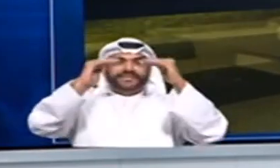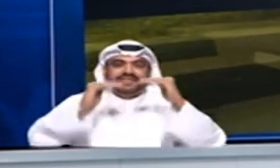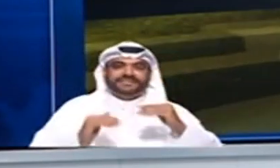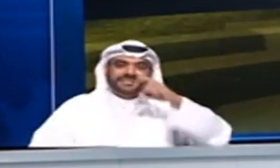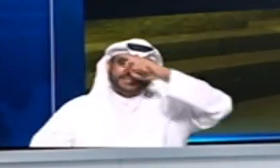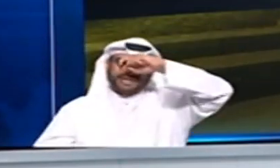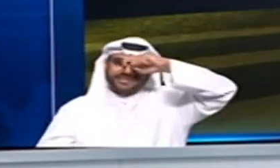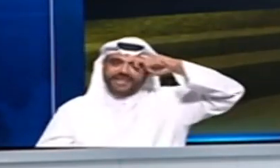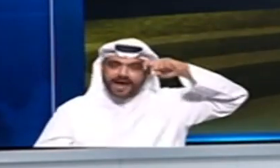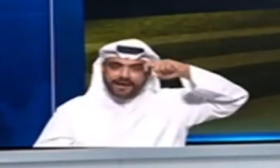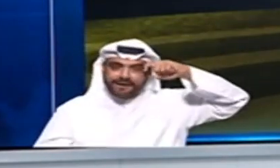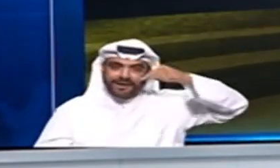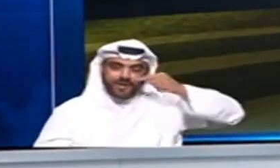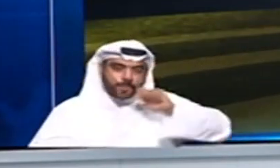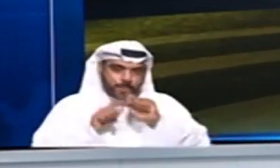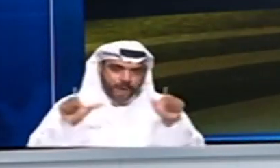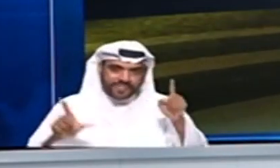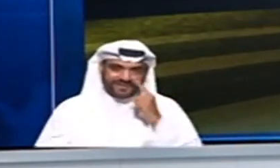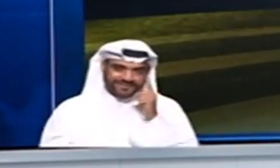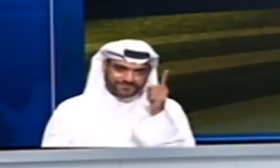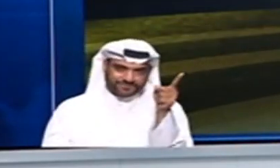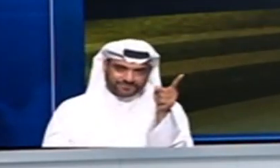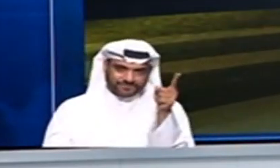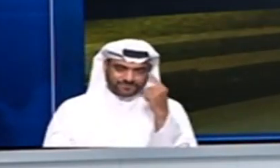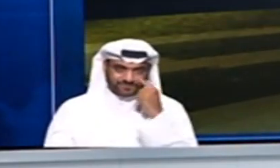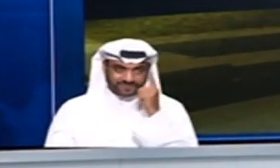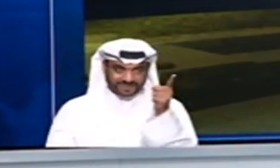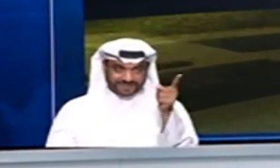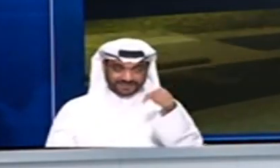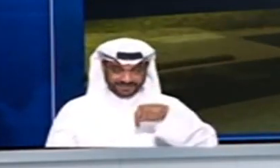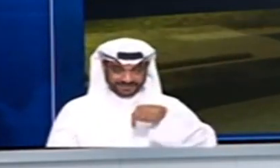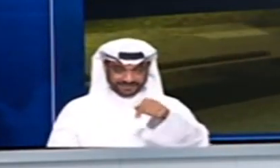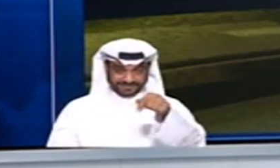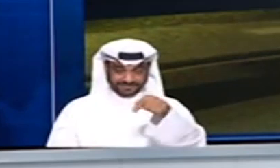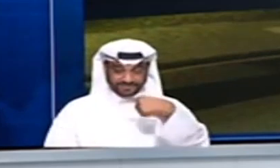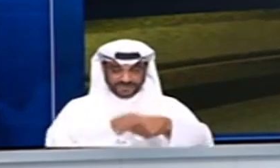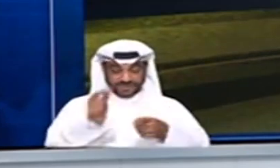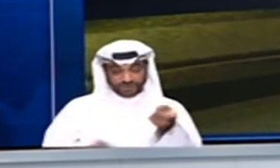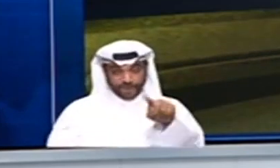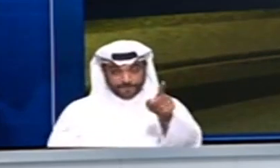24، اعتدال خلال المساء ملحوظ، والاعتدال يكون ملحوظ أكثر خلال